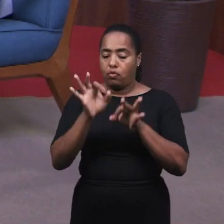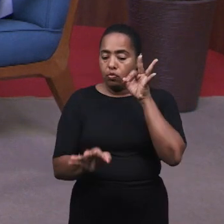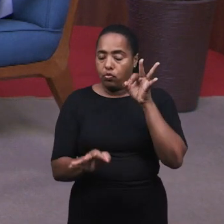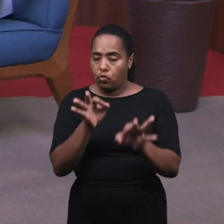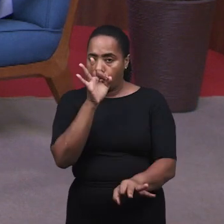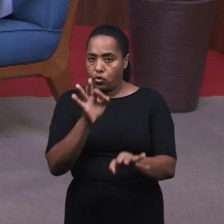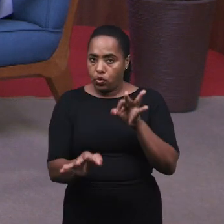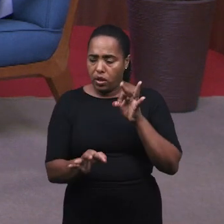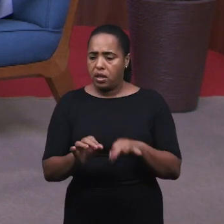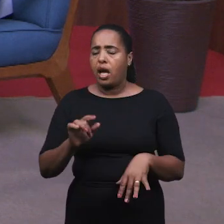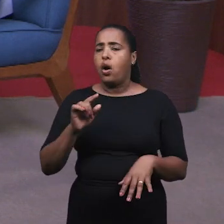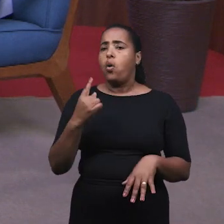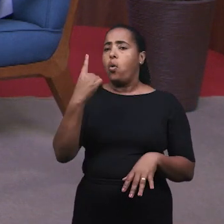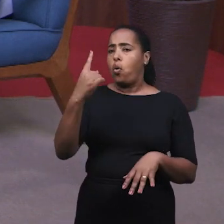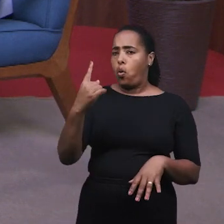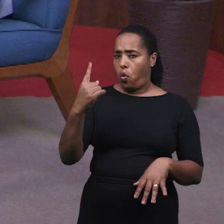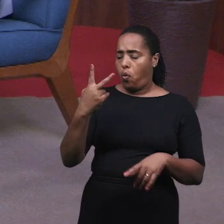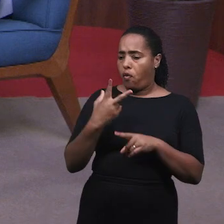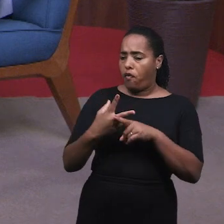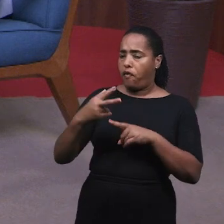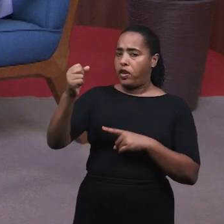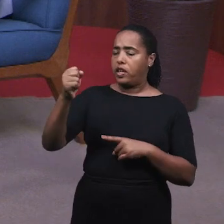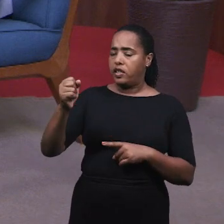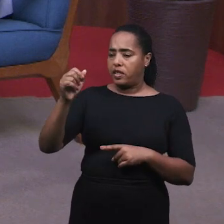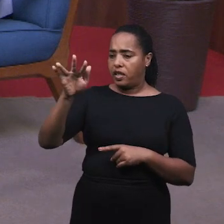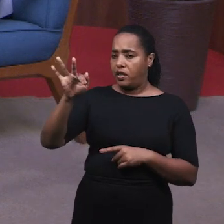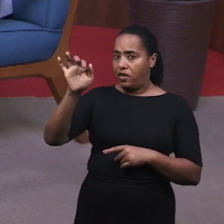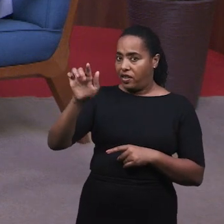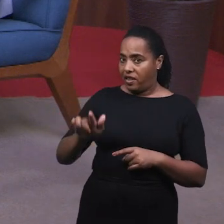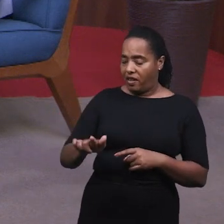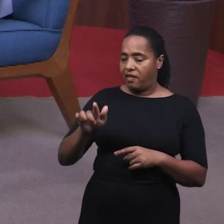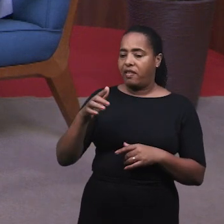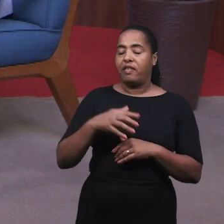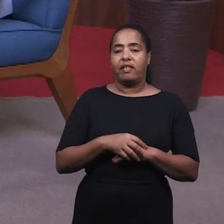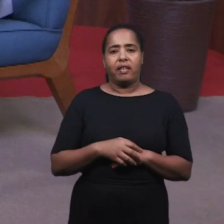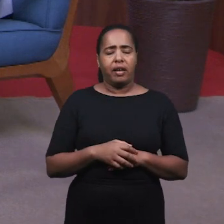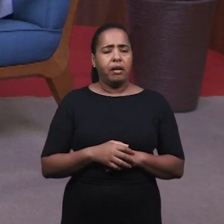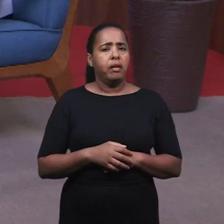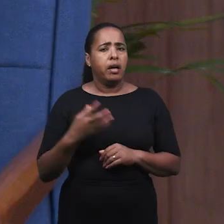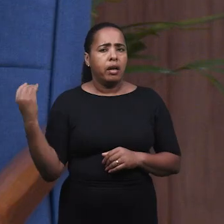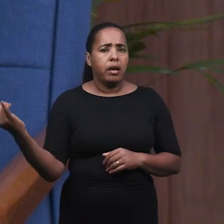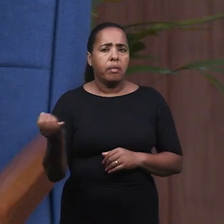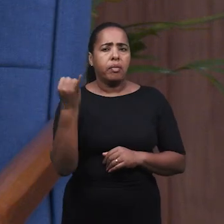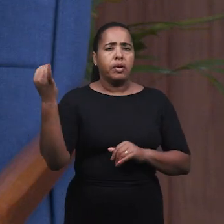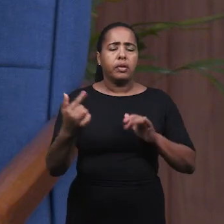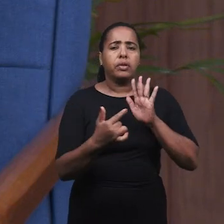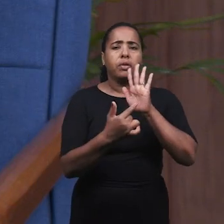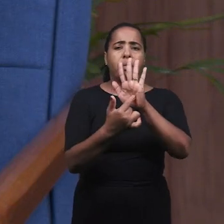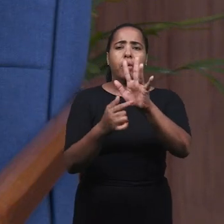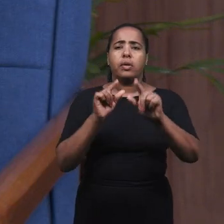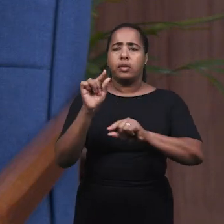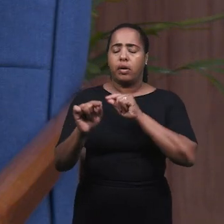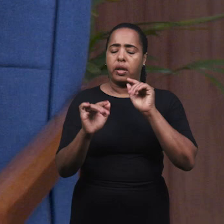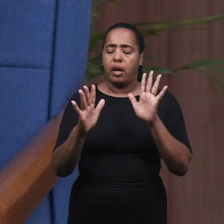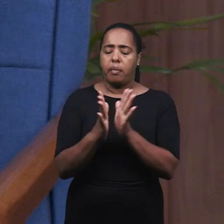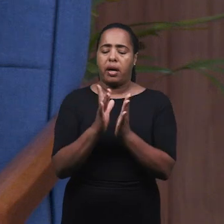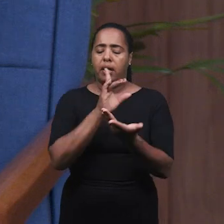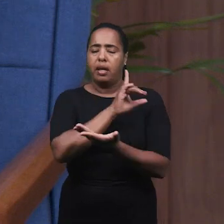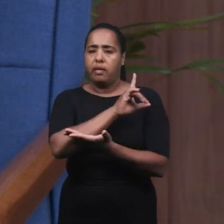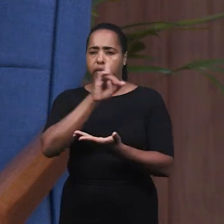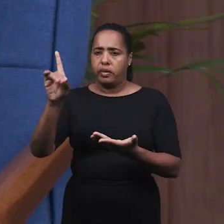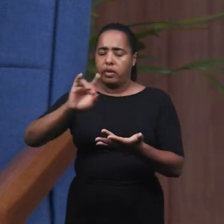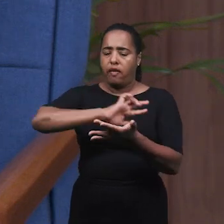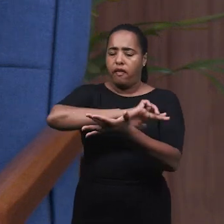foi. Et d'ailleurs, c'est une chose très importante de parler ici. La parole de Dieu, il y a des divers personnages dans